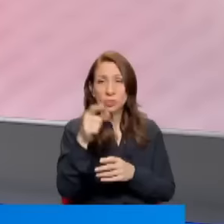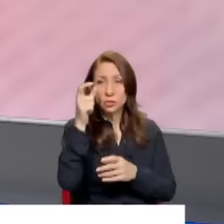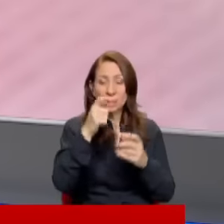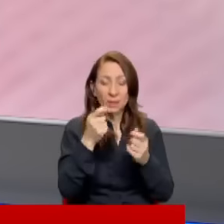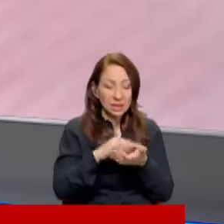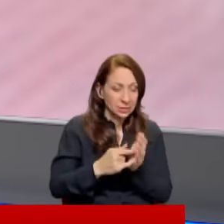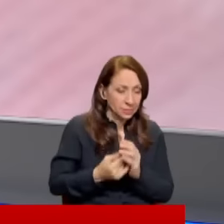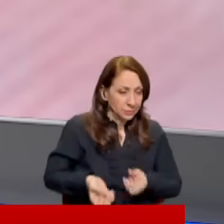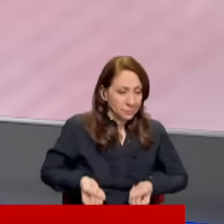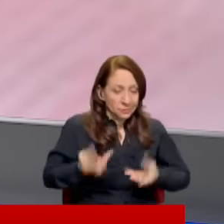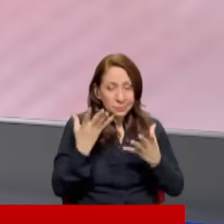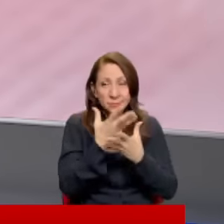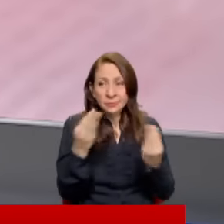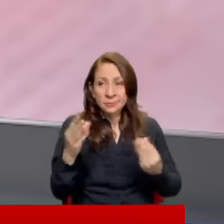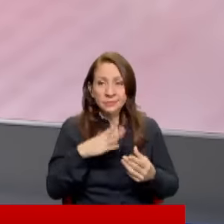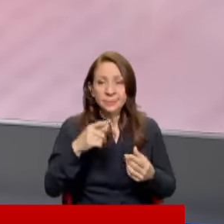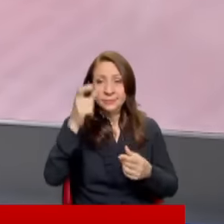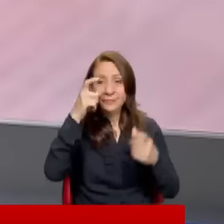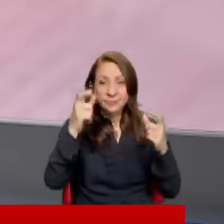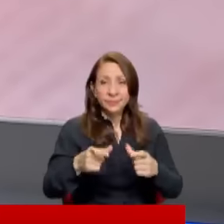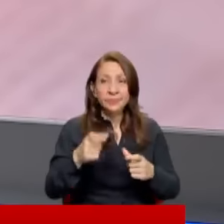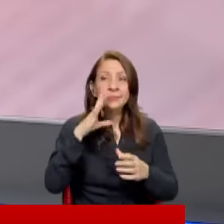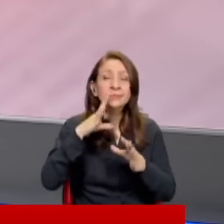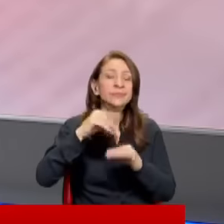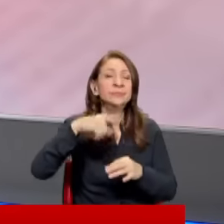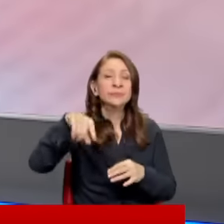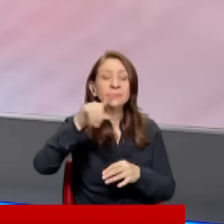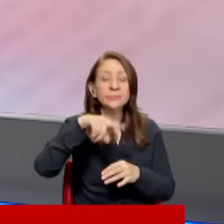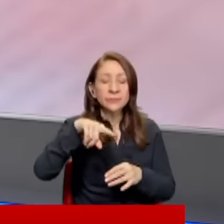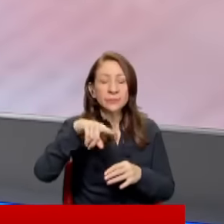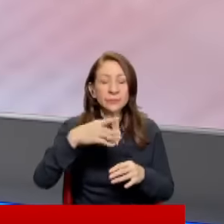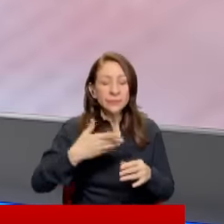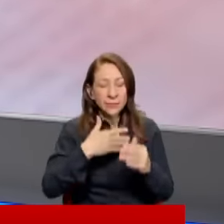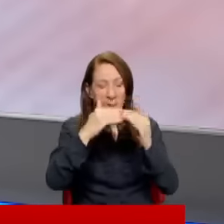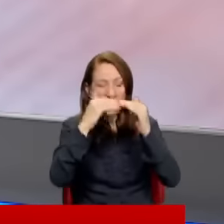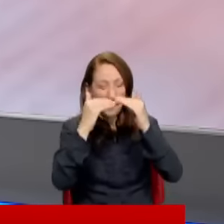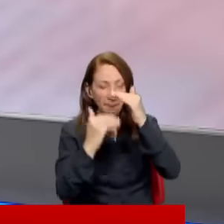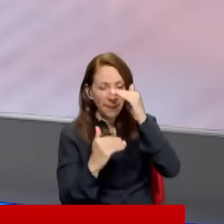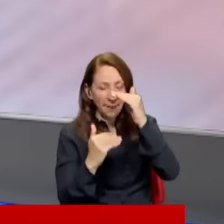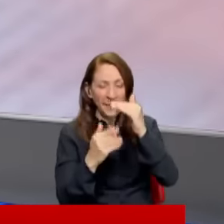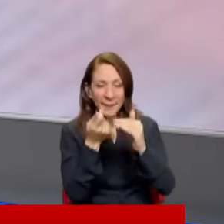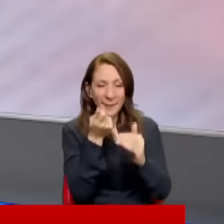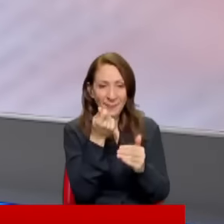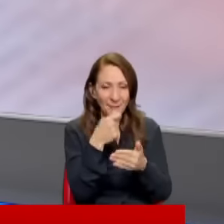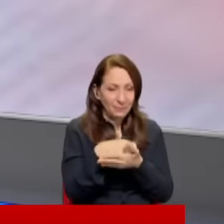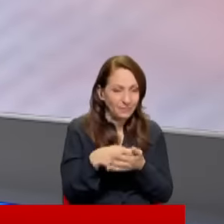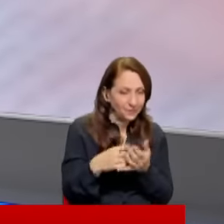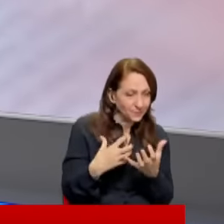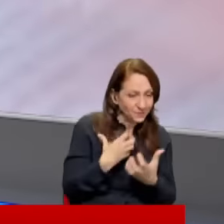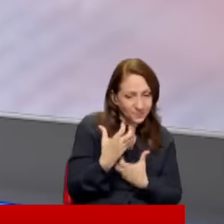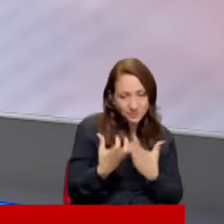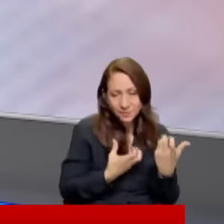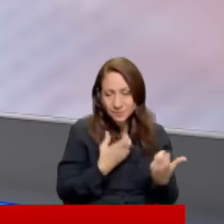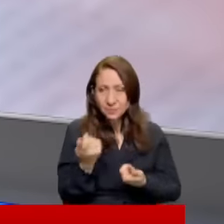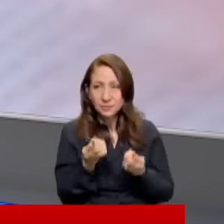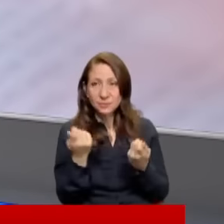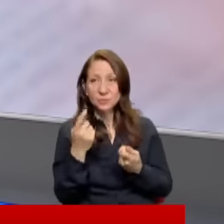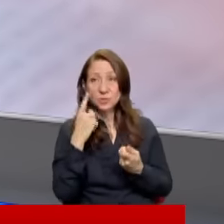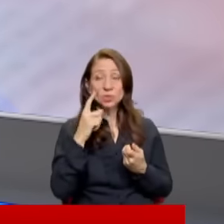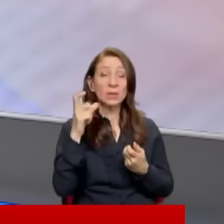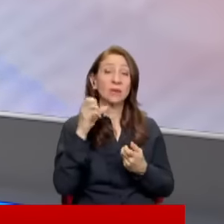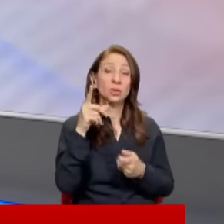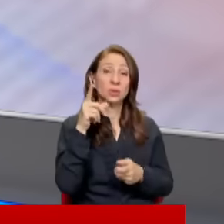geçinemeyen milyonlar var bu ülkede insanlar açlık sınırının altında ücretlerle geçinmeye çalışıyor ve